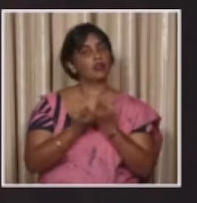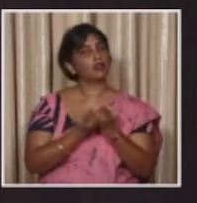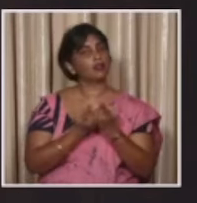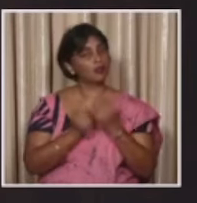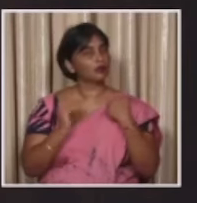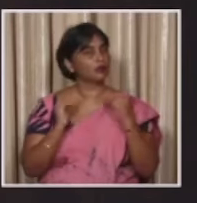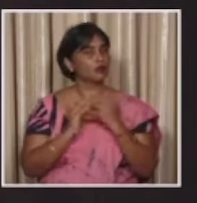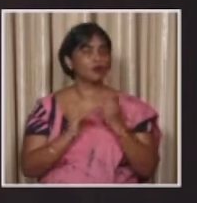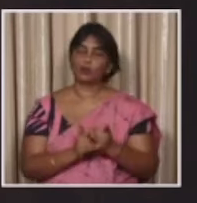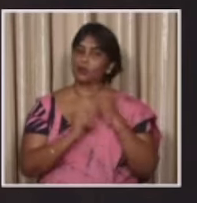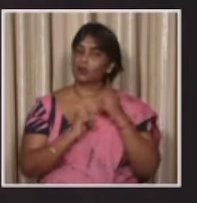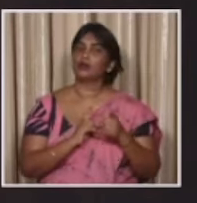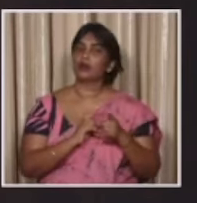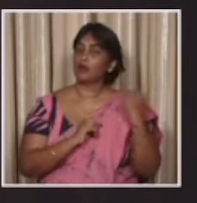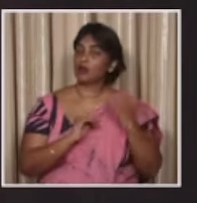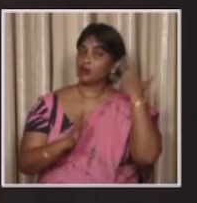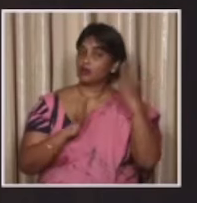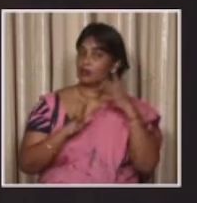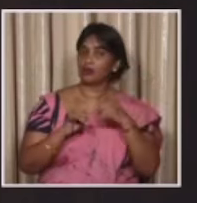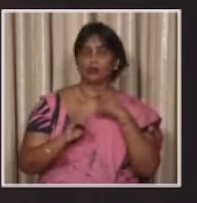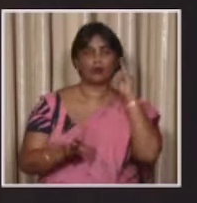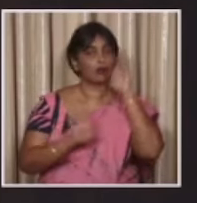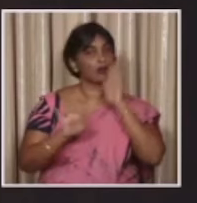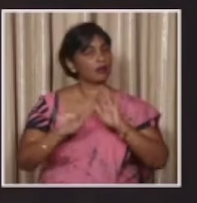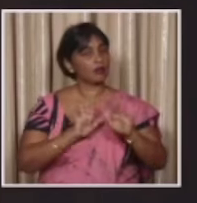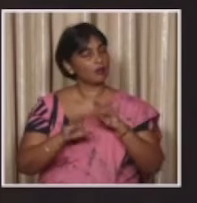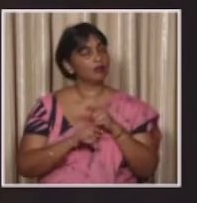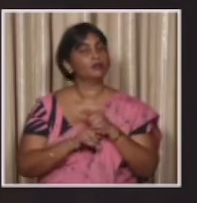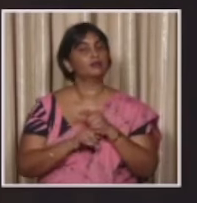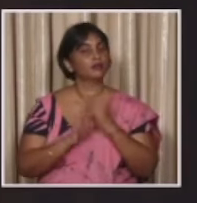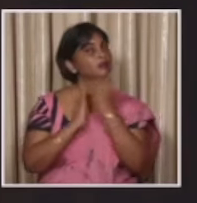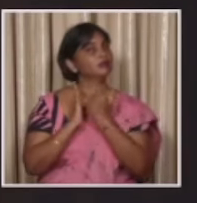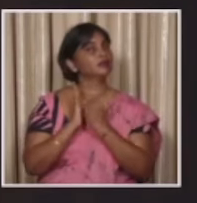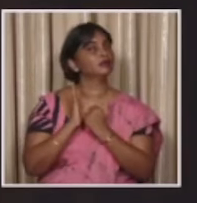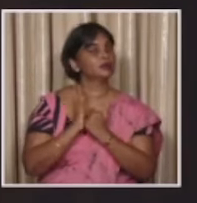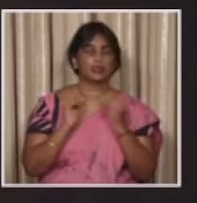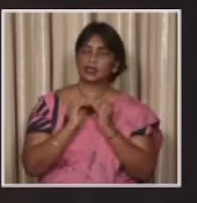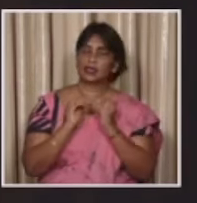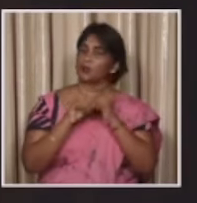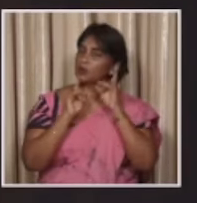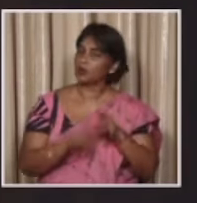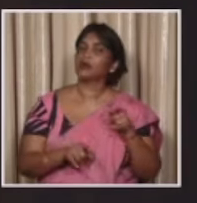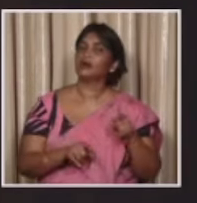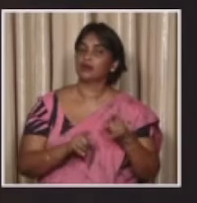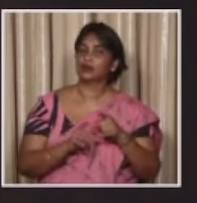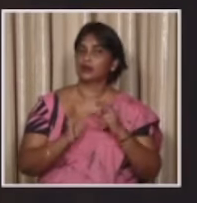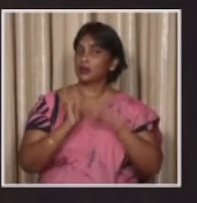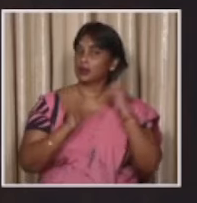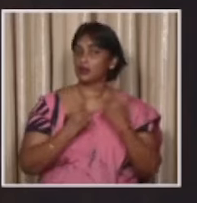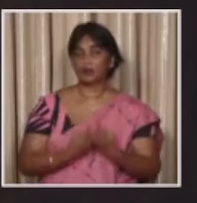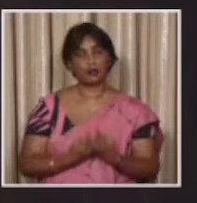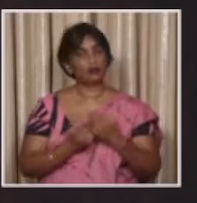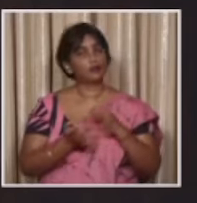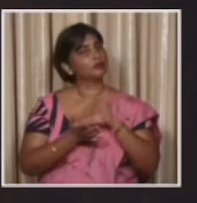තරගකාරීත්වයට ගැලපෙන විදිහට, නවලොව කළමනාකරණ කරුණුවලට ගැලපෙන විදිහට, තියෙන ජාතික